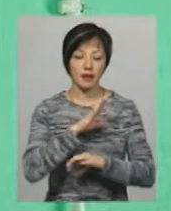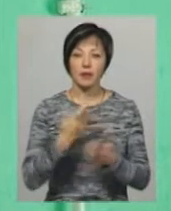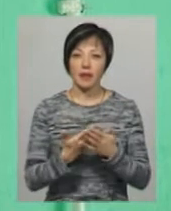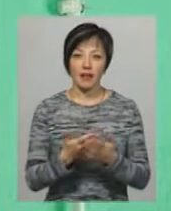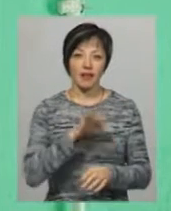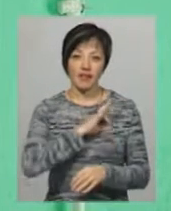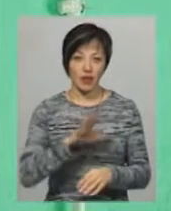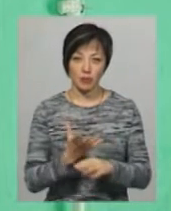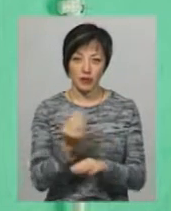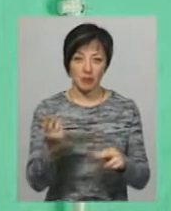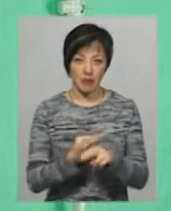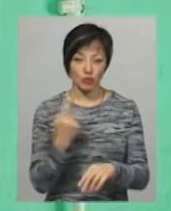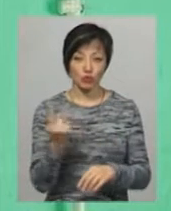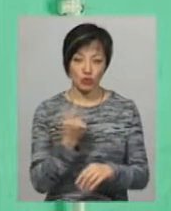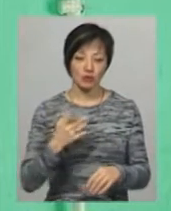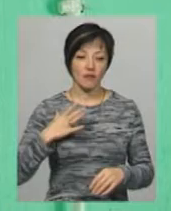платити без лічильника, то